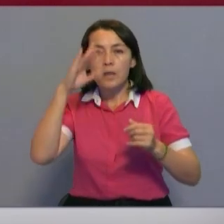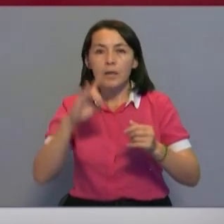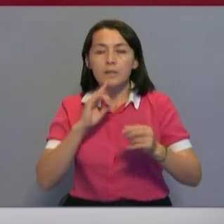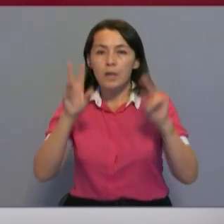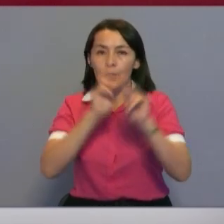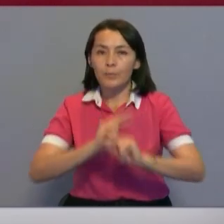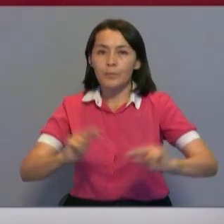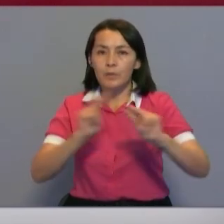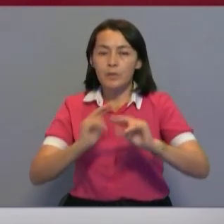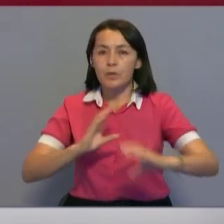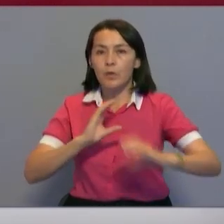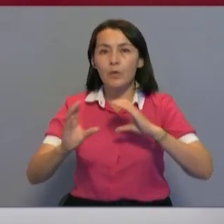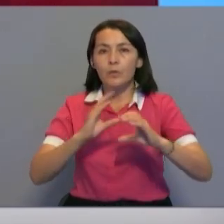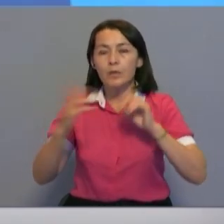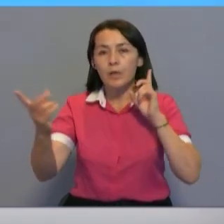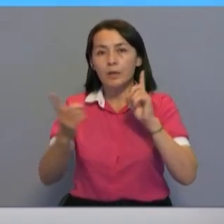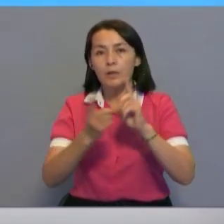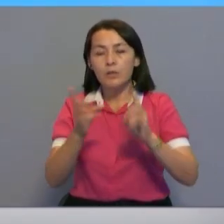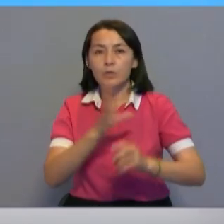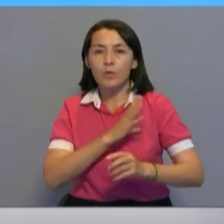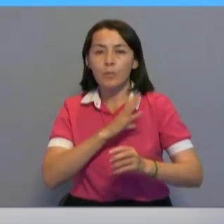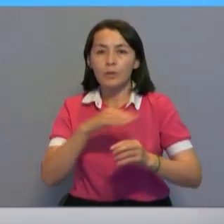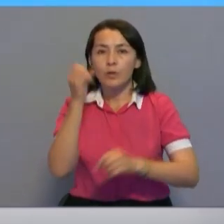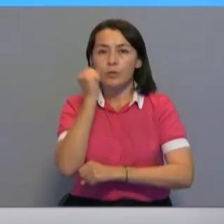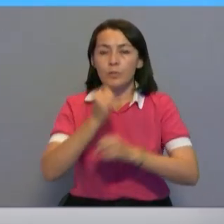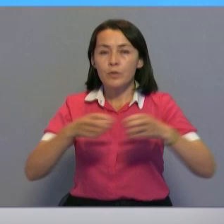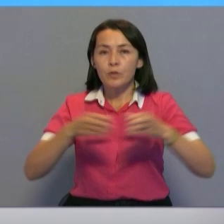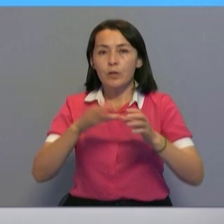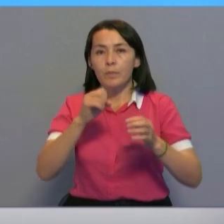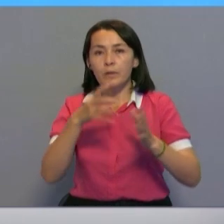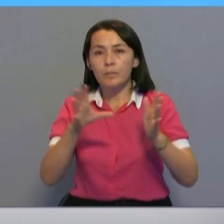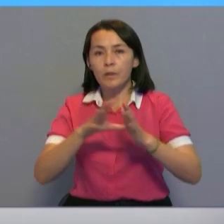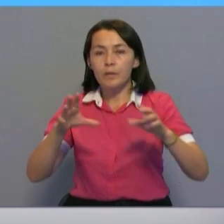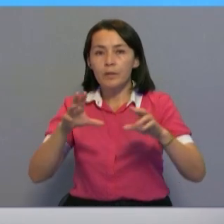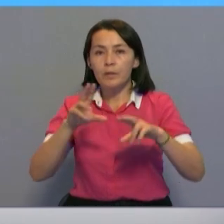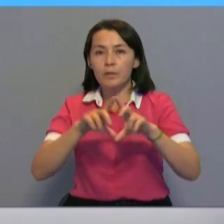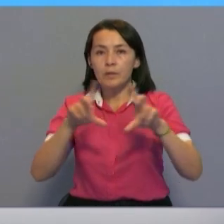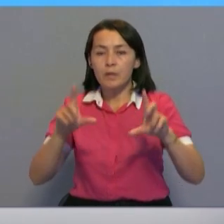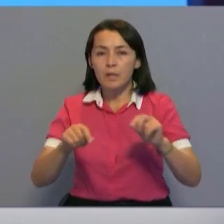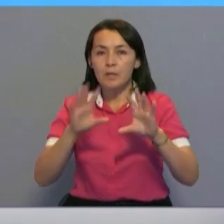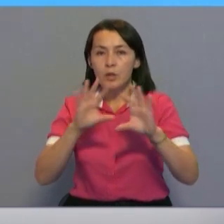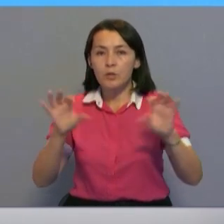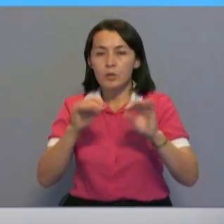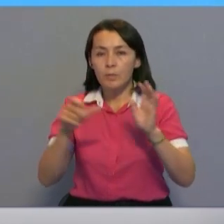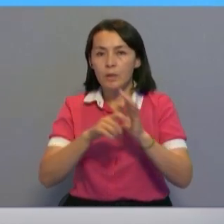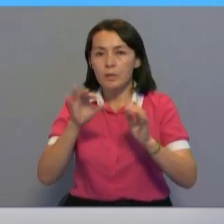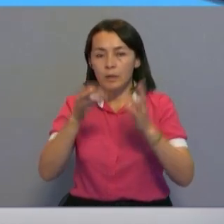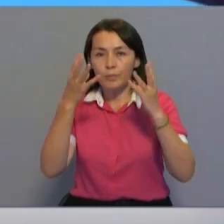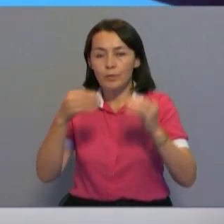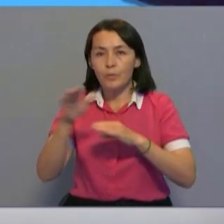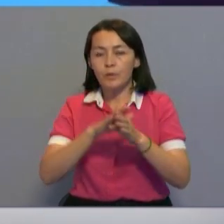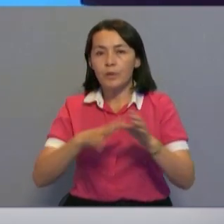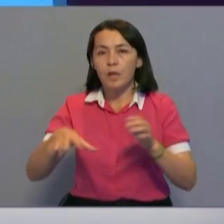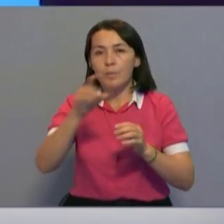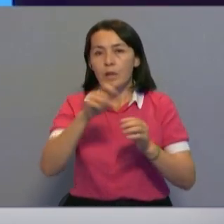Қазақстан педагогикалық университетінде кездесу өтті. Жұмысшы топ атом электростанциясының маңыздылығын түсіндіріп, 6 қазандағы өтетін